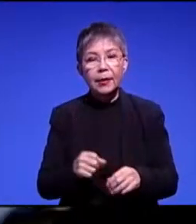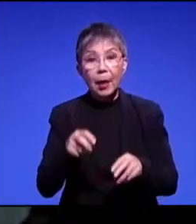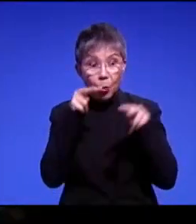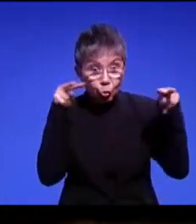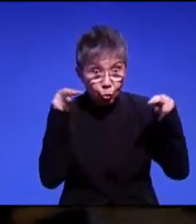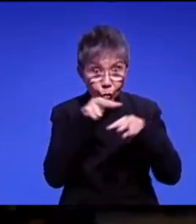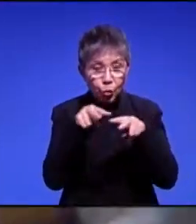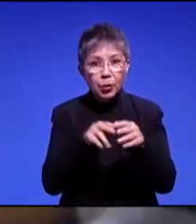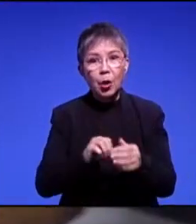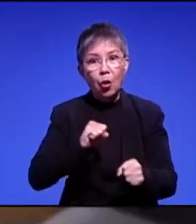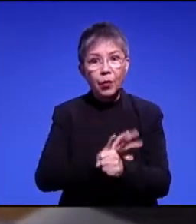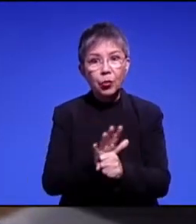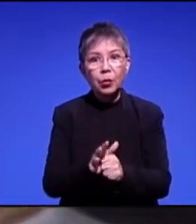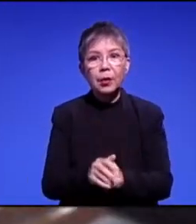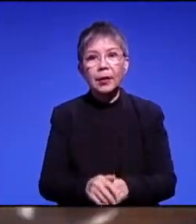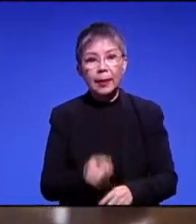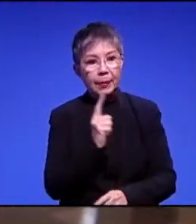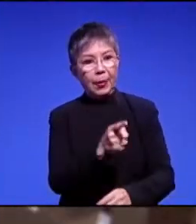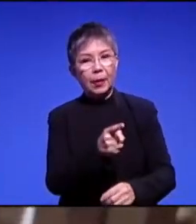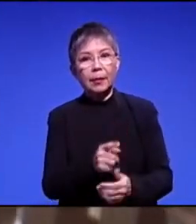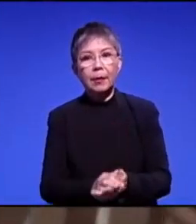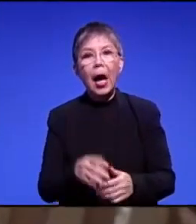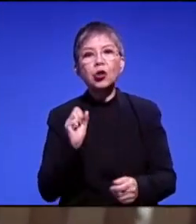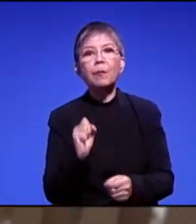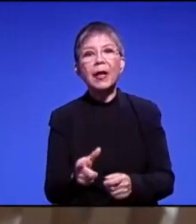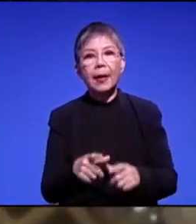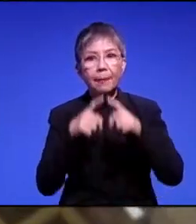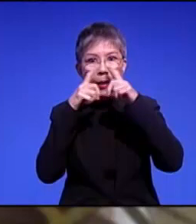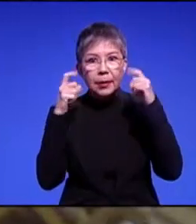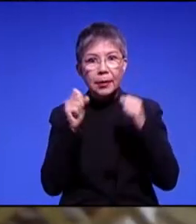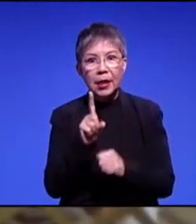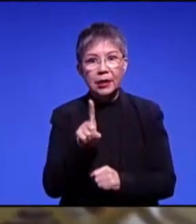operasi justisi COVID-19 diberikan sanksi pembelian masker hingga